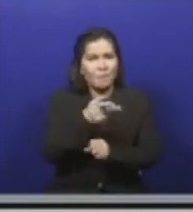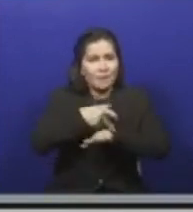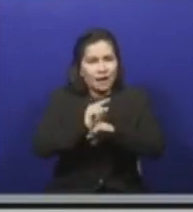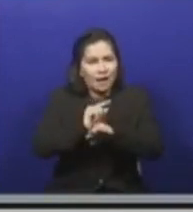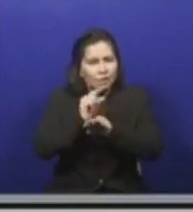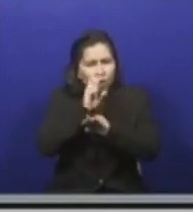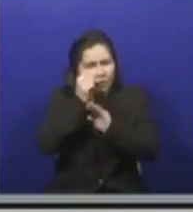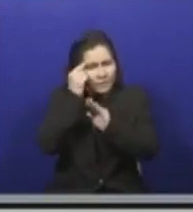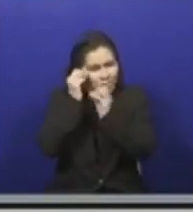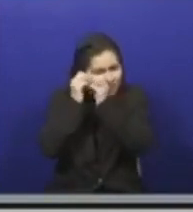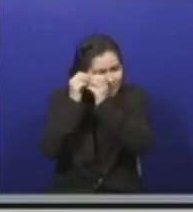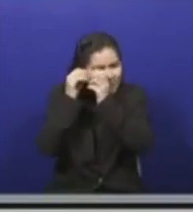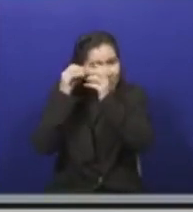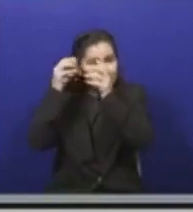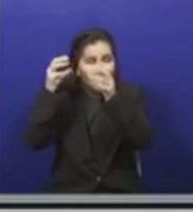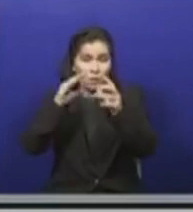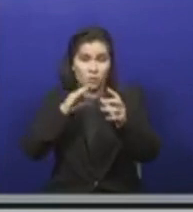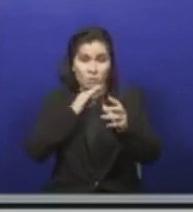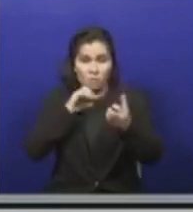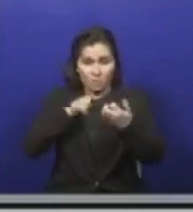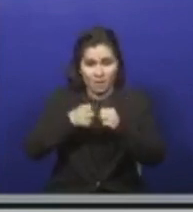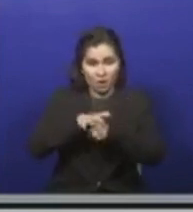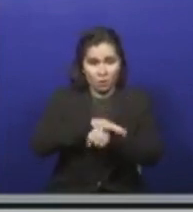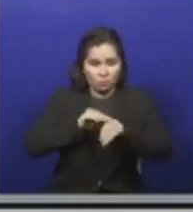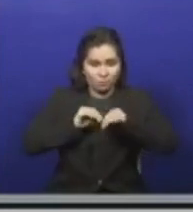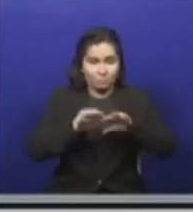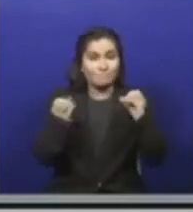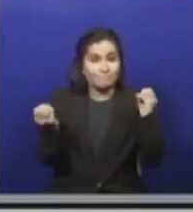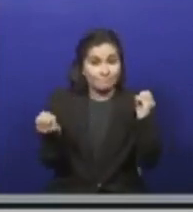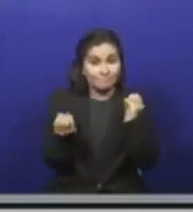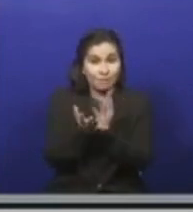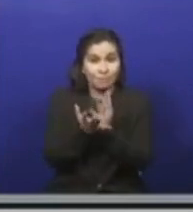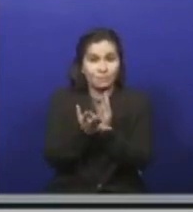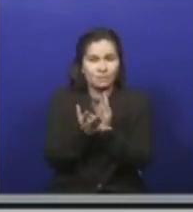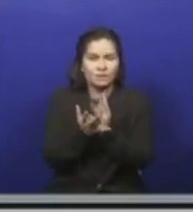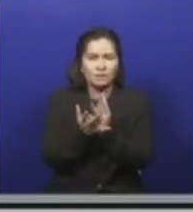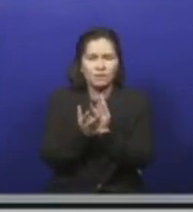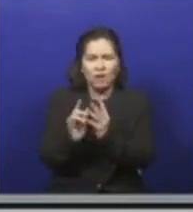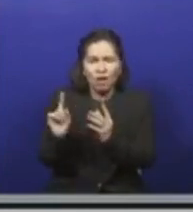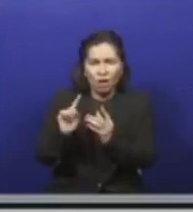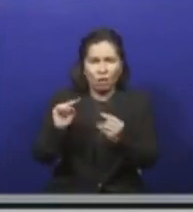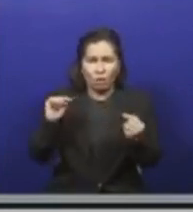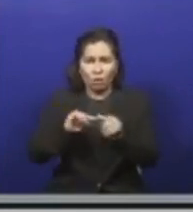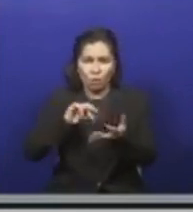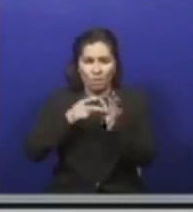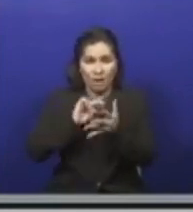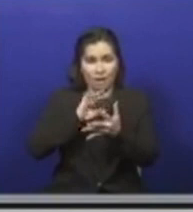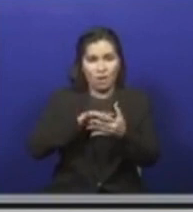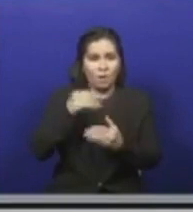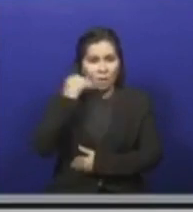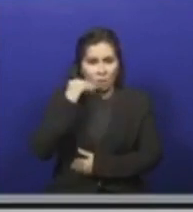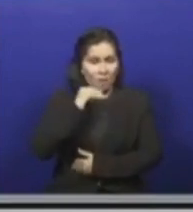าเราเกิดวิกฤตโรคระบาดซึ่งแน่นอนมันเป็นวิกฤตเฉพาะมันเป็นสิ่งที่ไม่ได้เกิดขึ้นเป็นปก